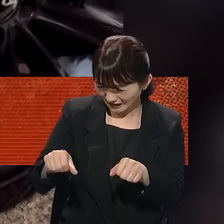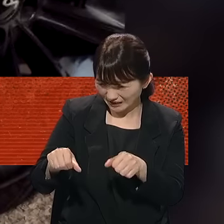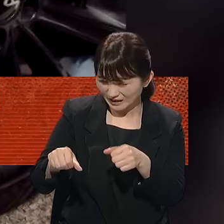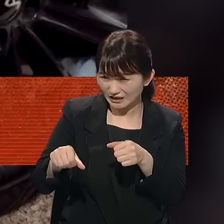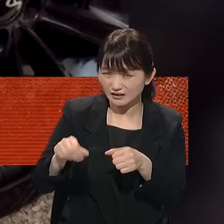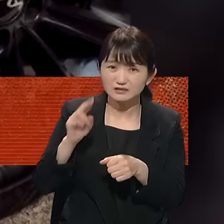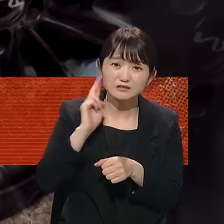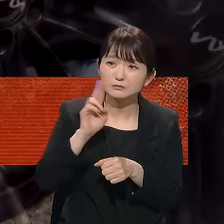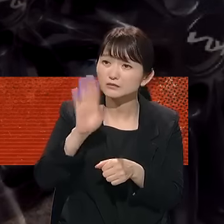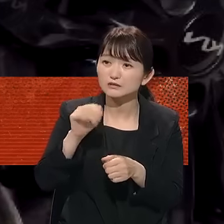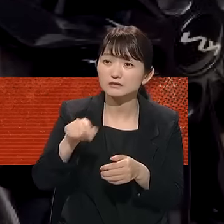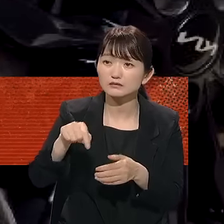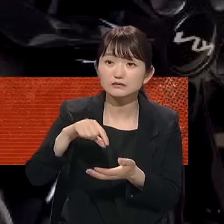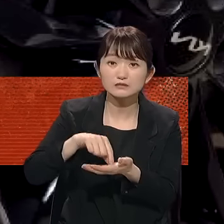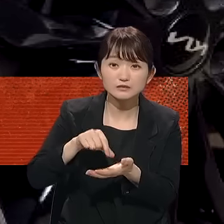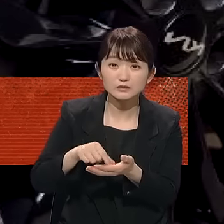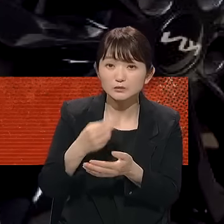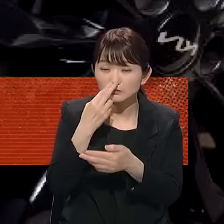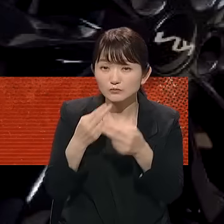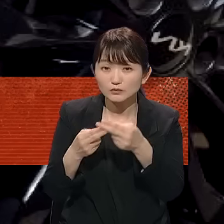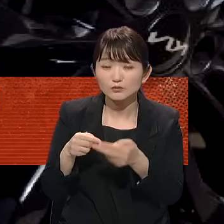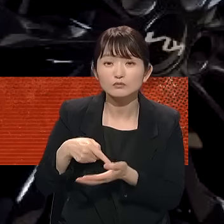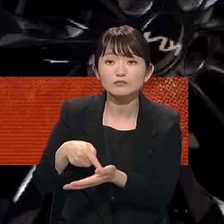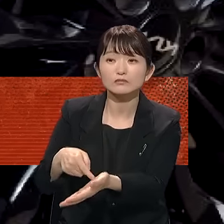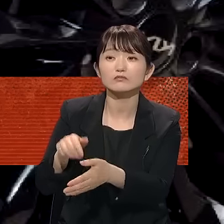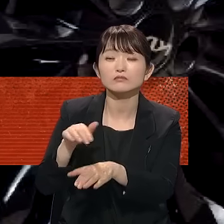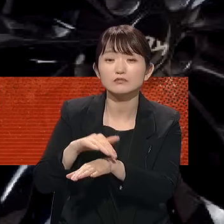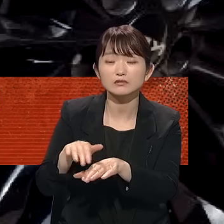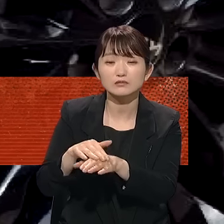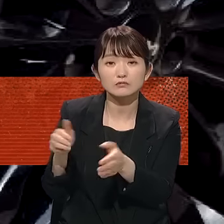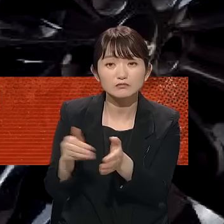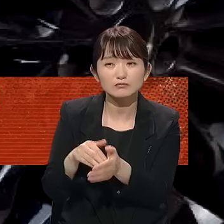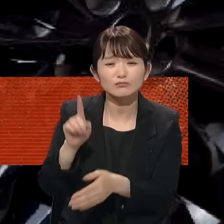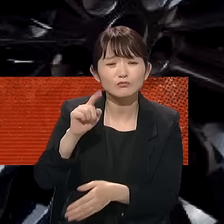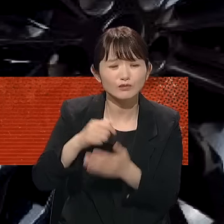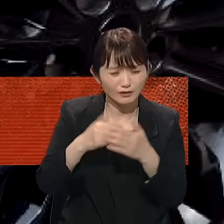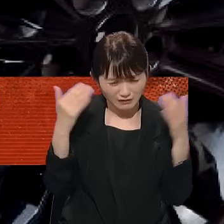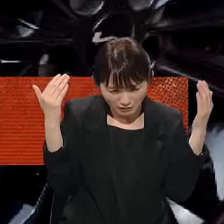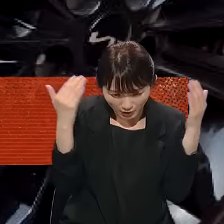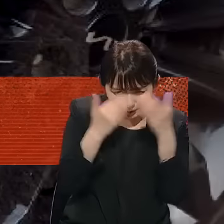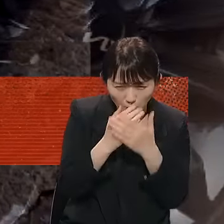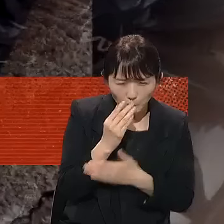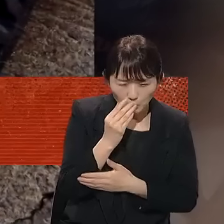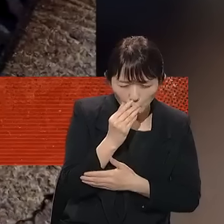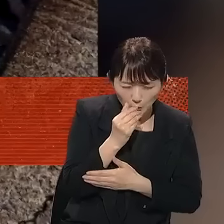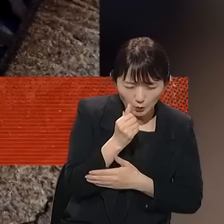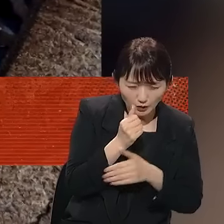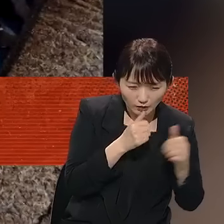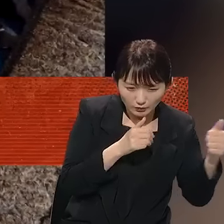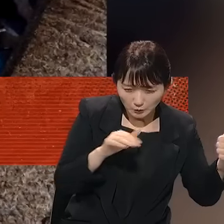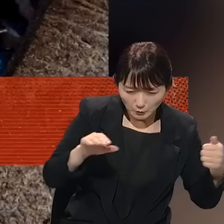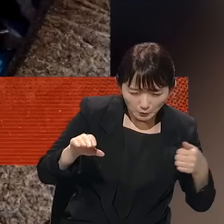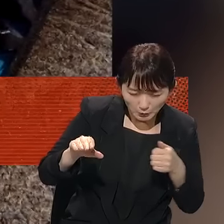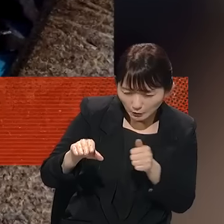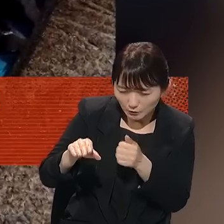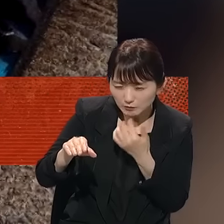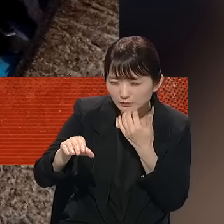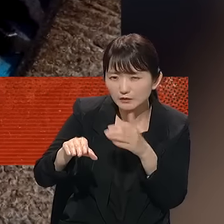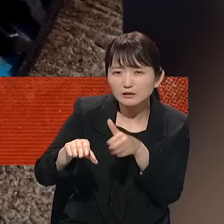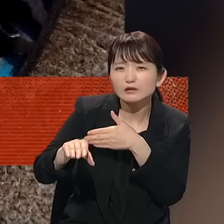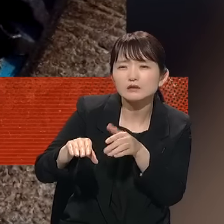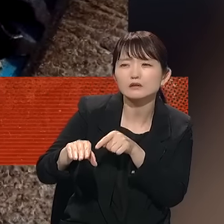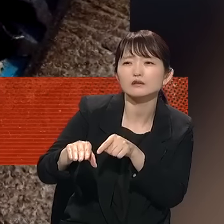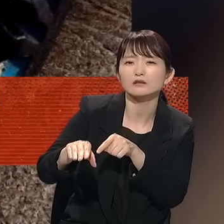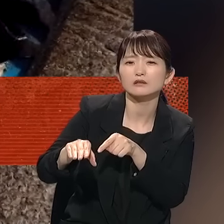아니잖아요. 예. 저 정도면 보험 접수해서 처리하면 될 텐데 뭘 한밤중에 페인트를 어디서 구해가지고 그렇게 덧칠을 했을까?